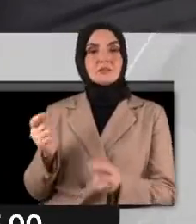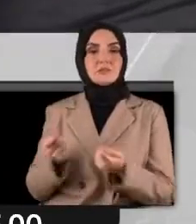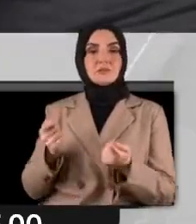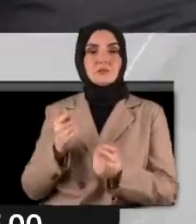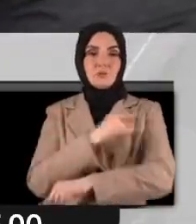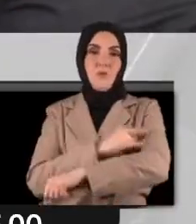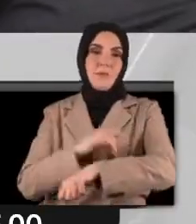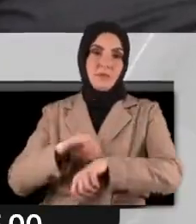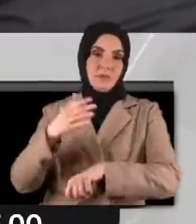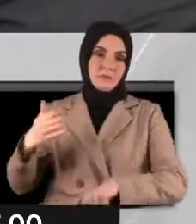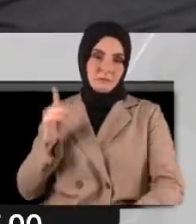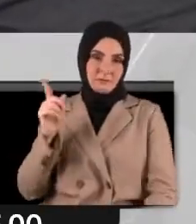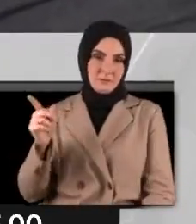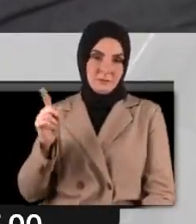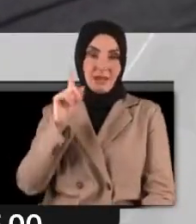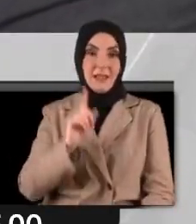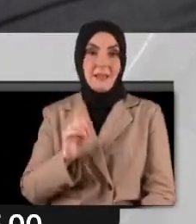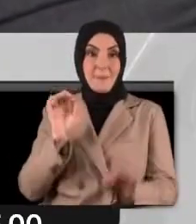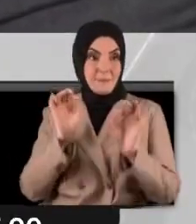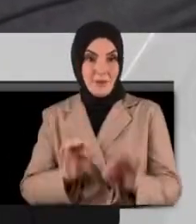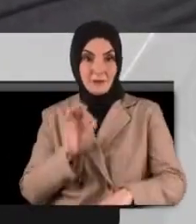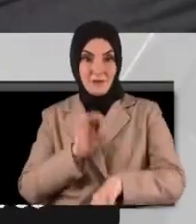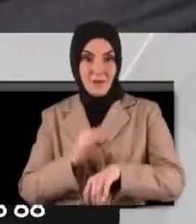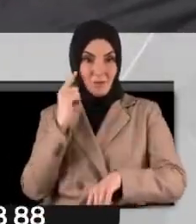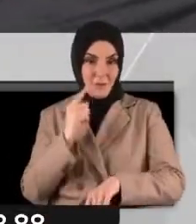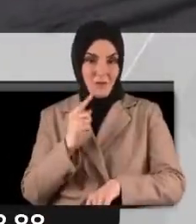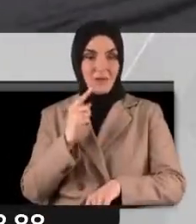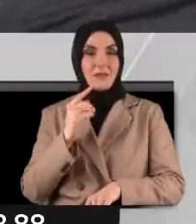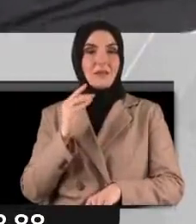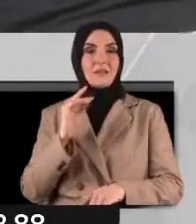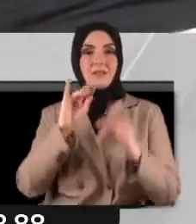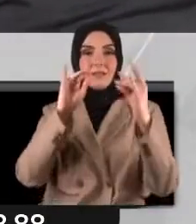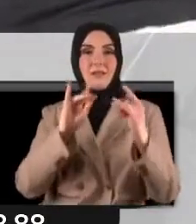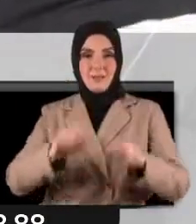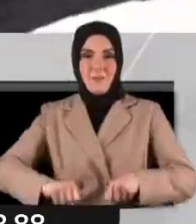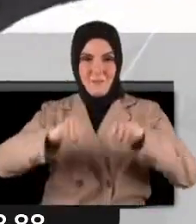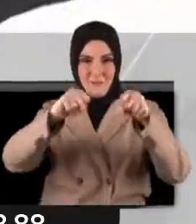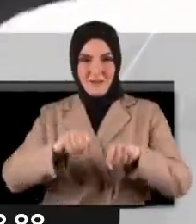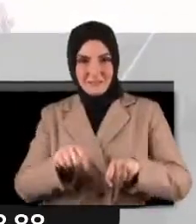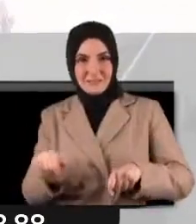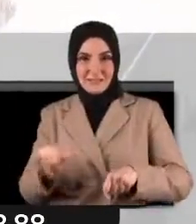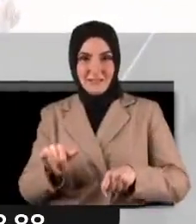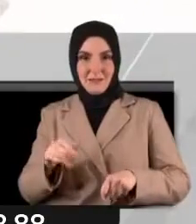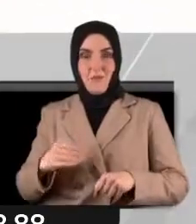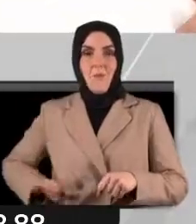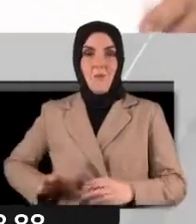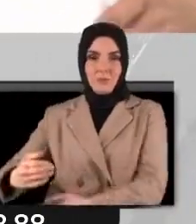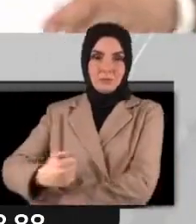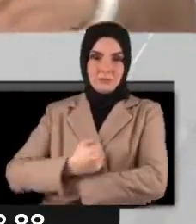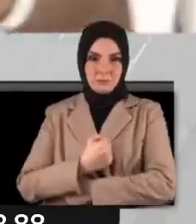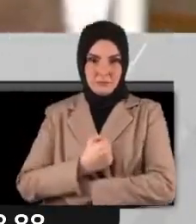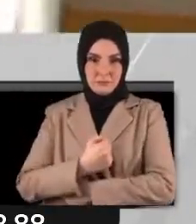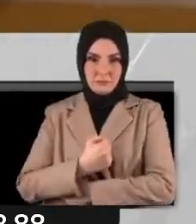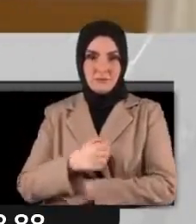İlk başladığı anda Ömer Efe'yi uyandırıp bazanın kenarına aldım. Çök kapan yaptık. Ondan sonra ben oğlumun üstüne